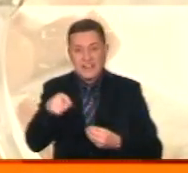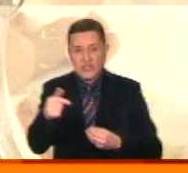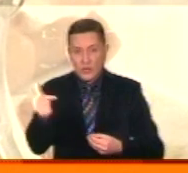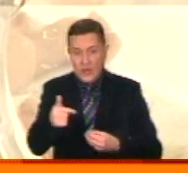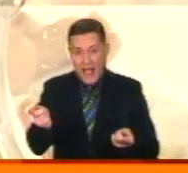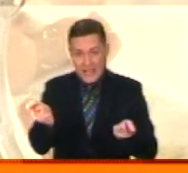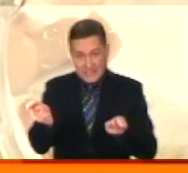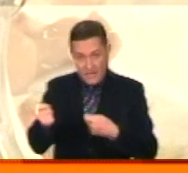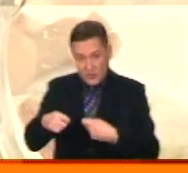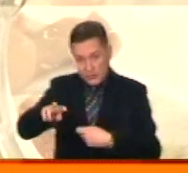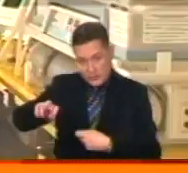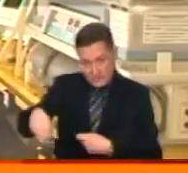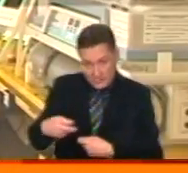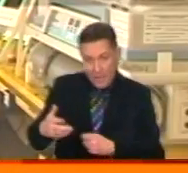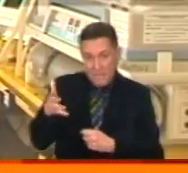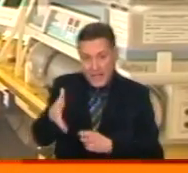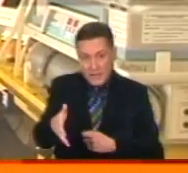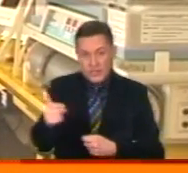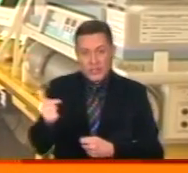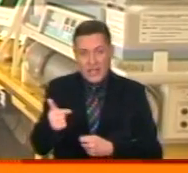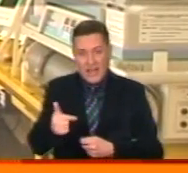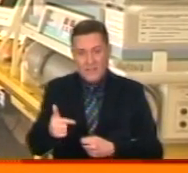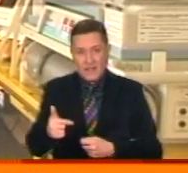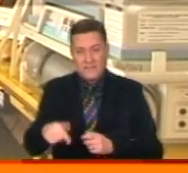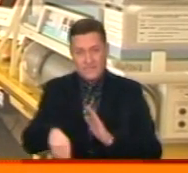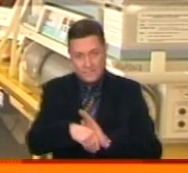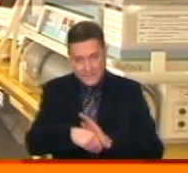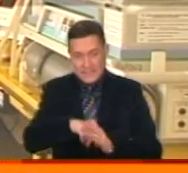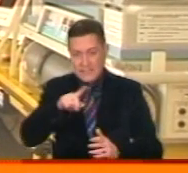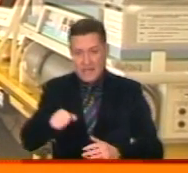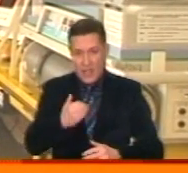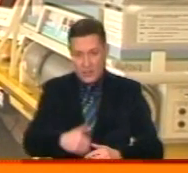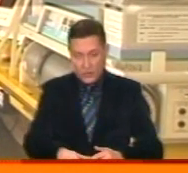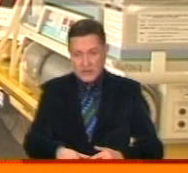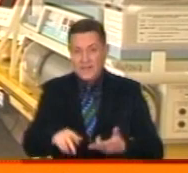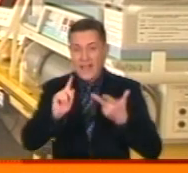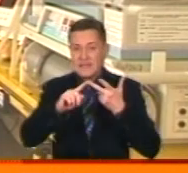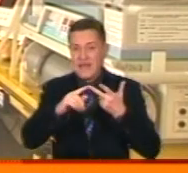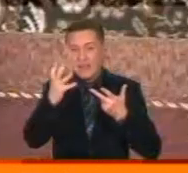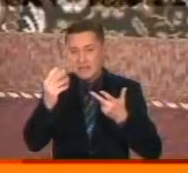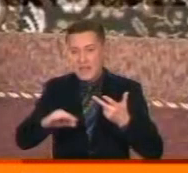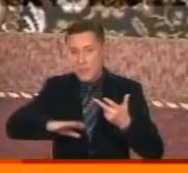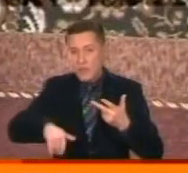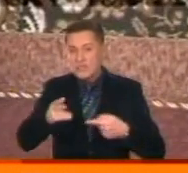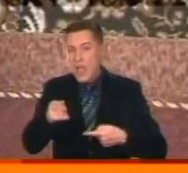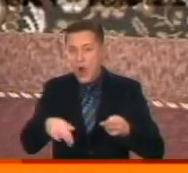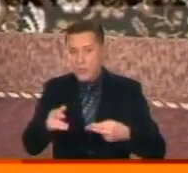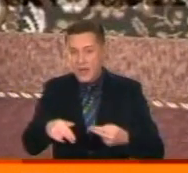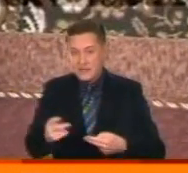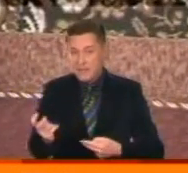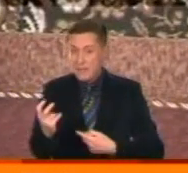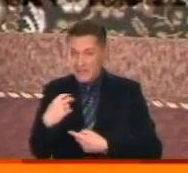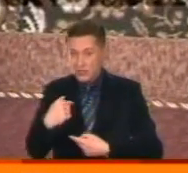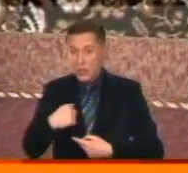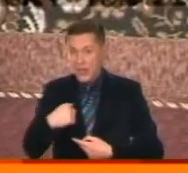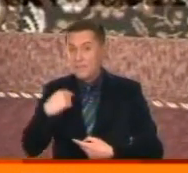витрачав вимагати 5000 гривень винагороди за Кесарев ростин на третий день после операции о ко мне подол